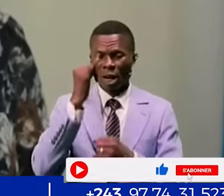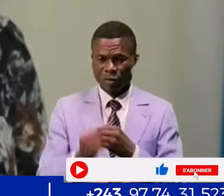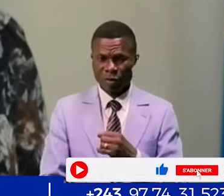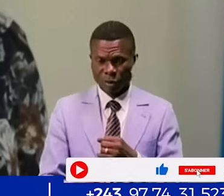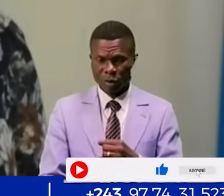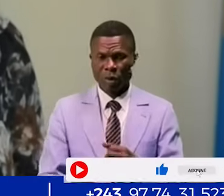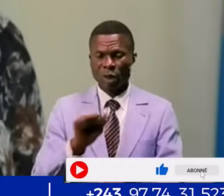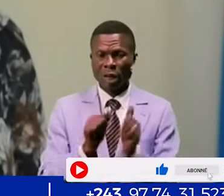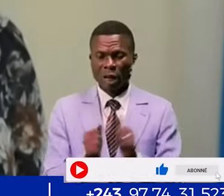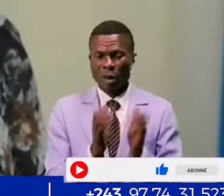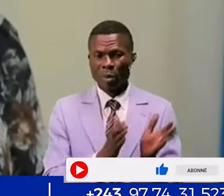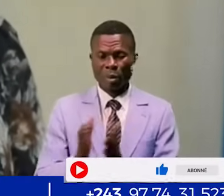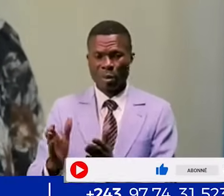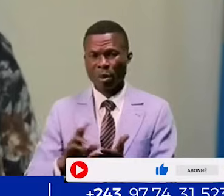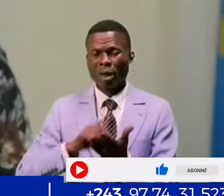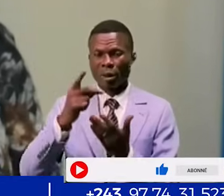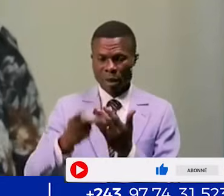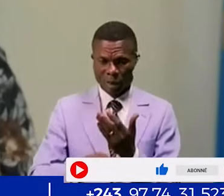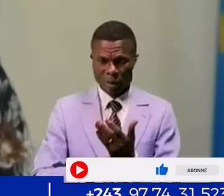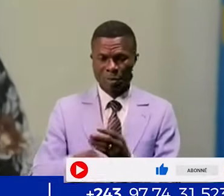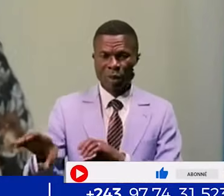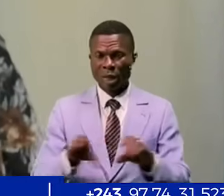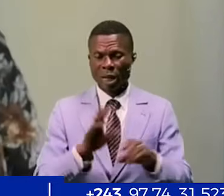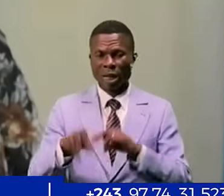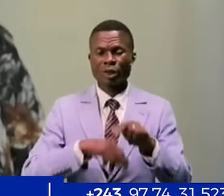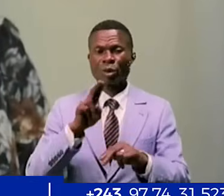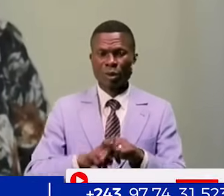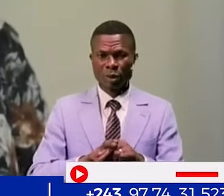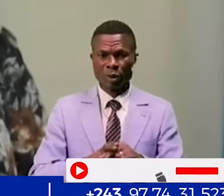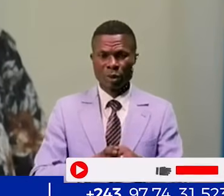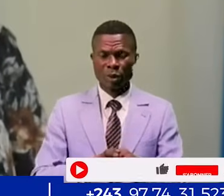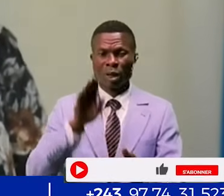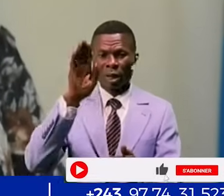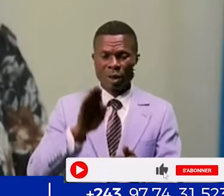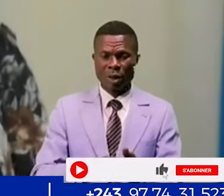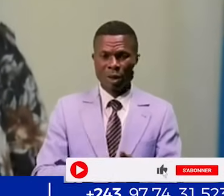du processus d'élaboration du plan d'action national de la résolution